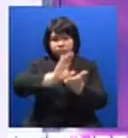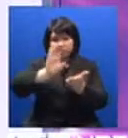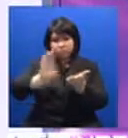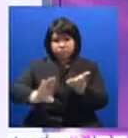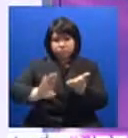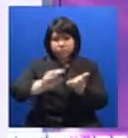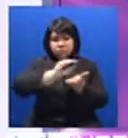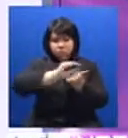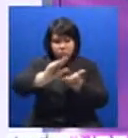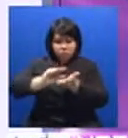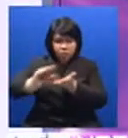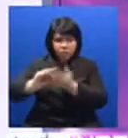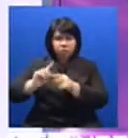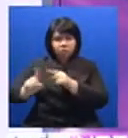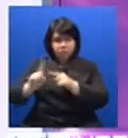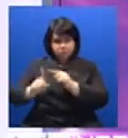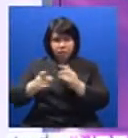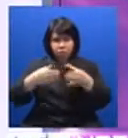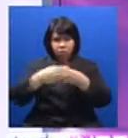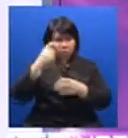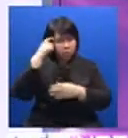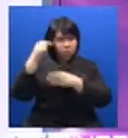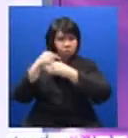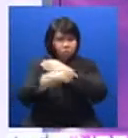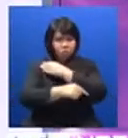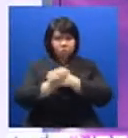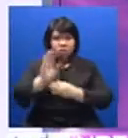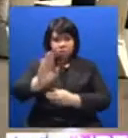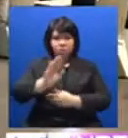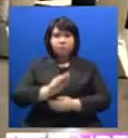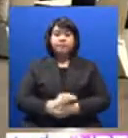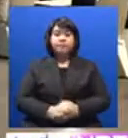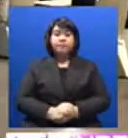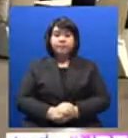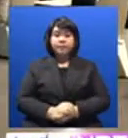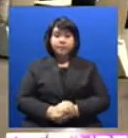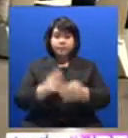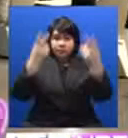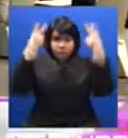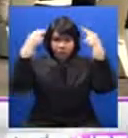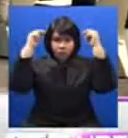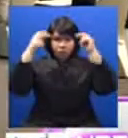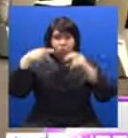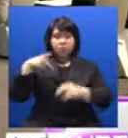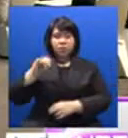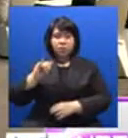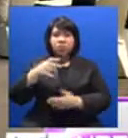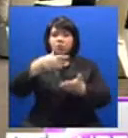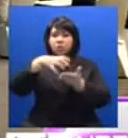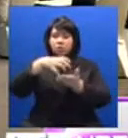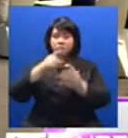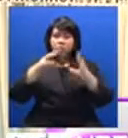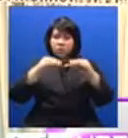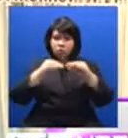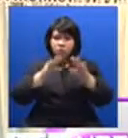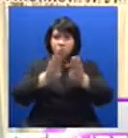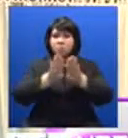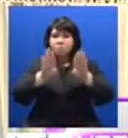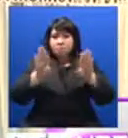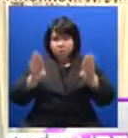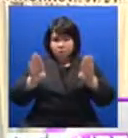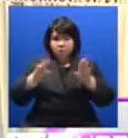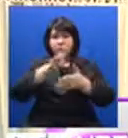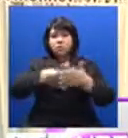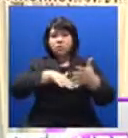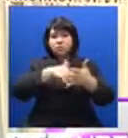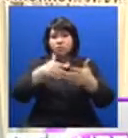าชนทุกกลุ่มและห้ามมีการทุจริตอย่างเด็ดขาดค่ะพลเอกประยุทธ์จันทร์โอชานายกรัฐมนตรีเปิดการประชุมสัมมนาและมอบนโยบ